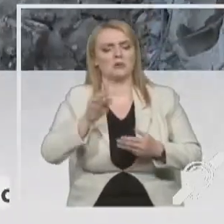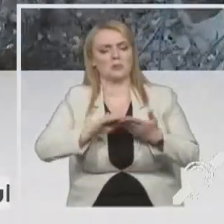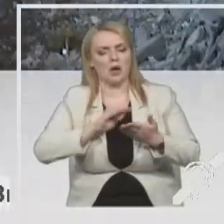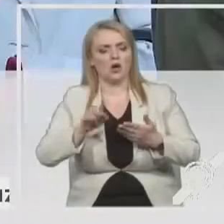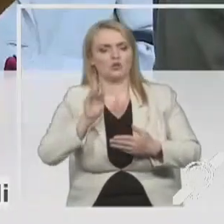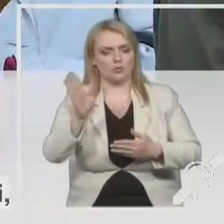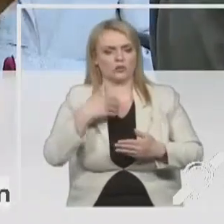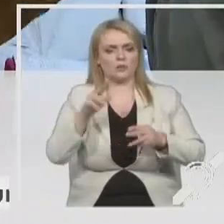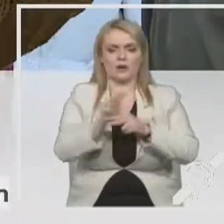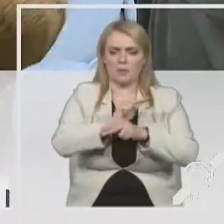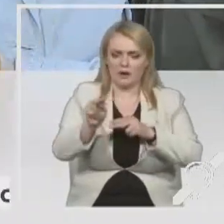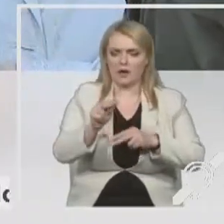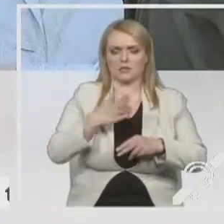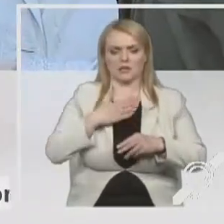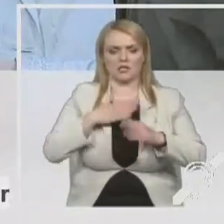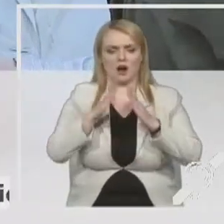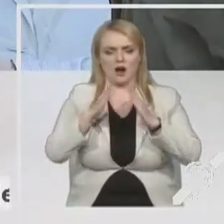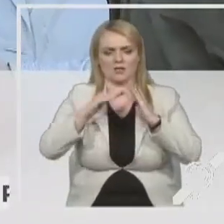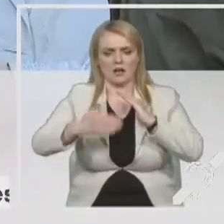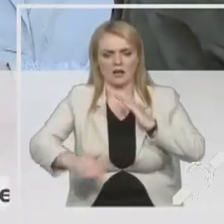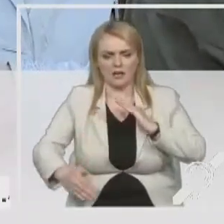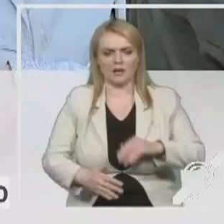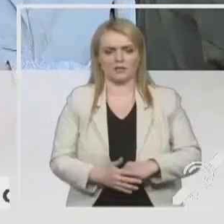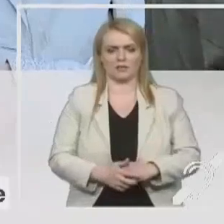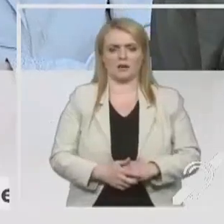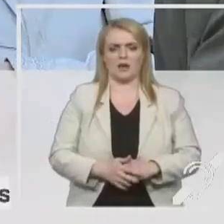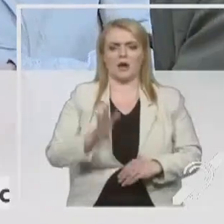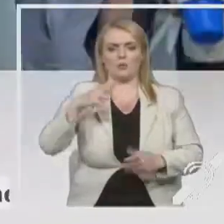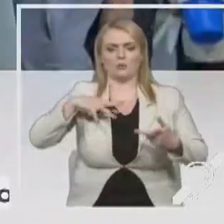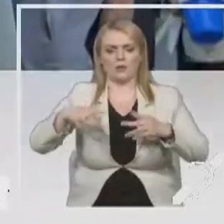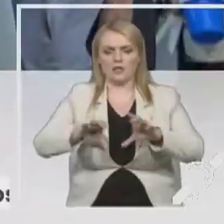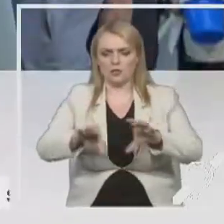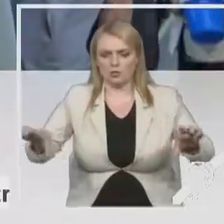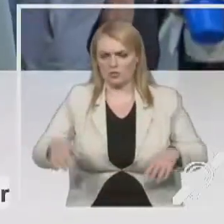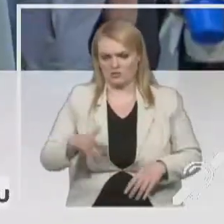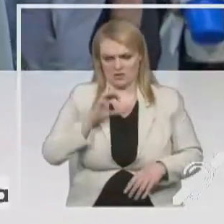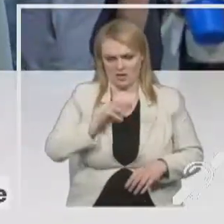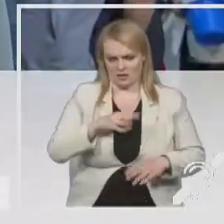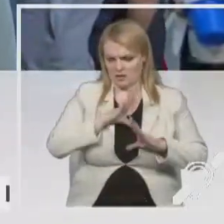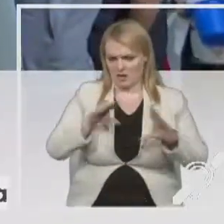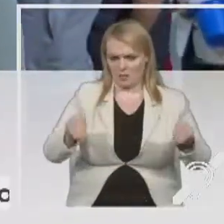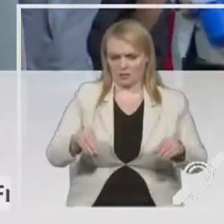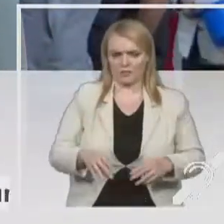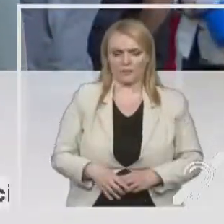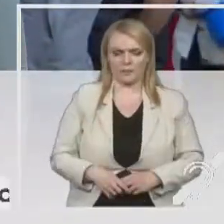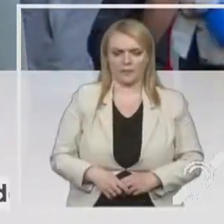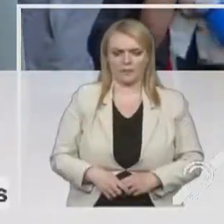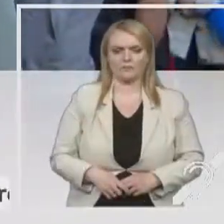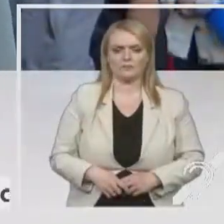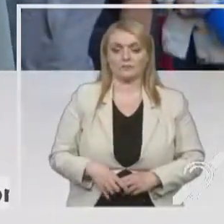schimbi geamurile la scară, încă trubile de canalizare. În timpul de față noi vedem că s-a stricat